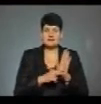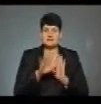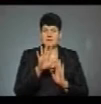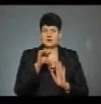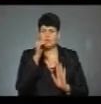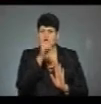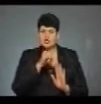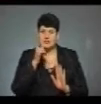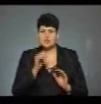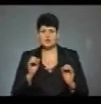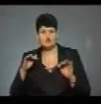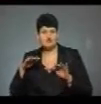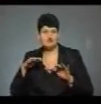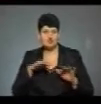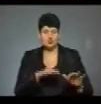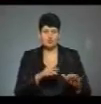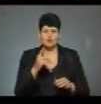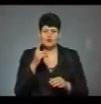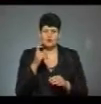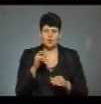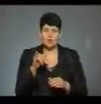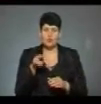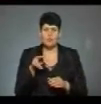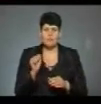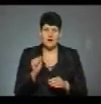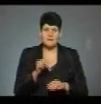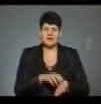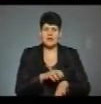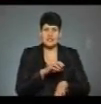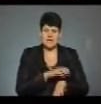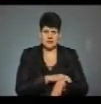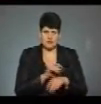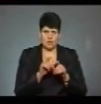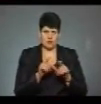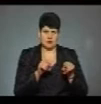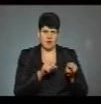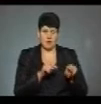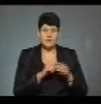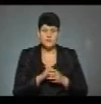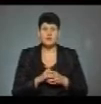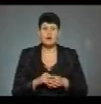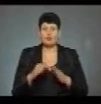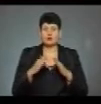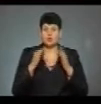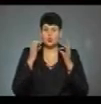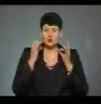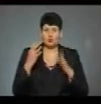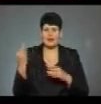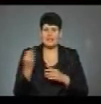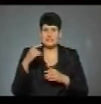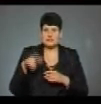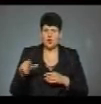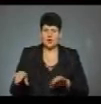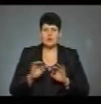75-ту річницю штурму сотні УПА «Бурлаки» радянських установ в цьому населеному пункті. У Будинку культури історики розповіли